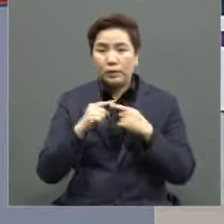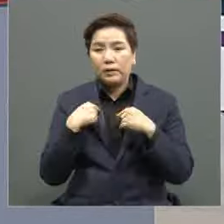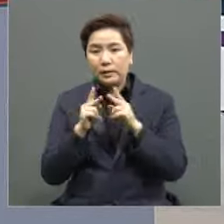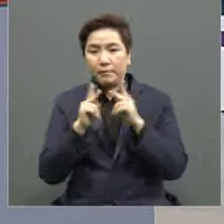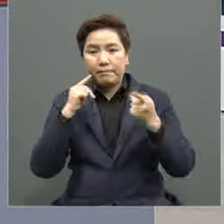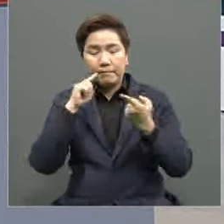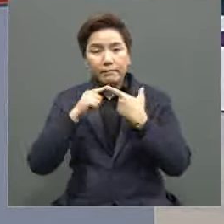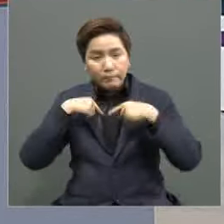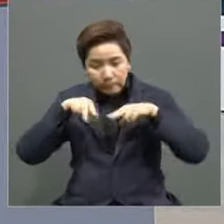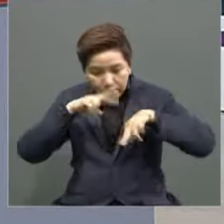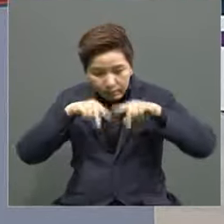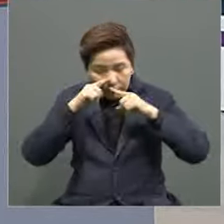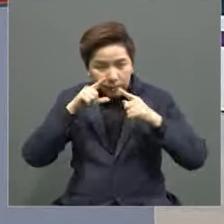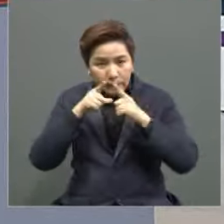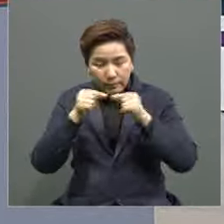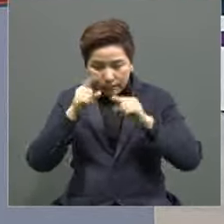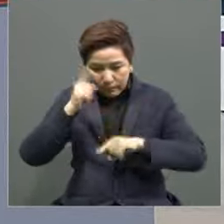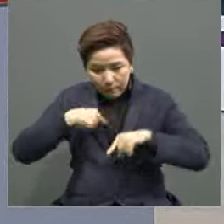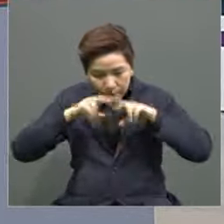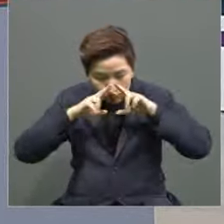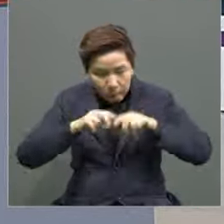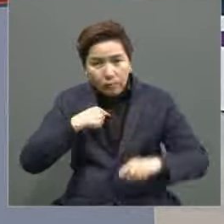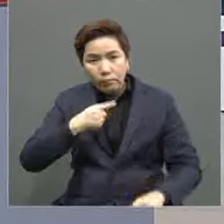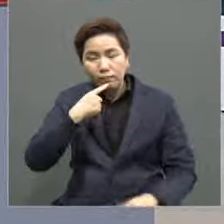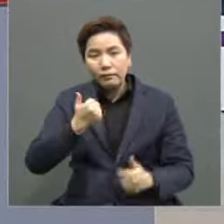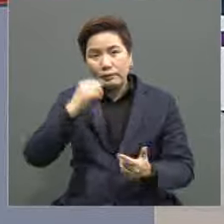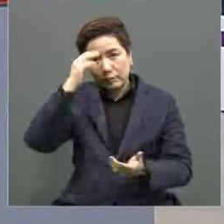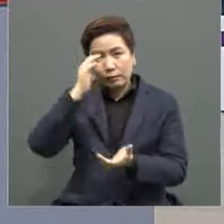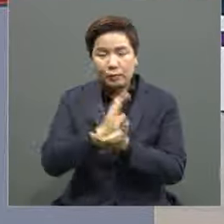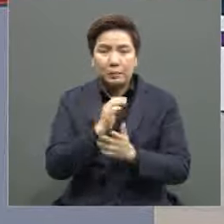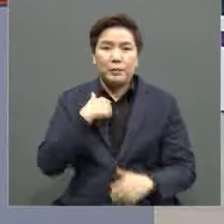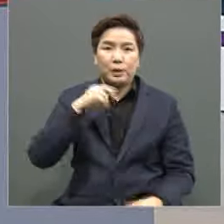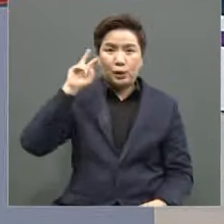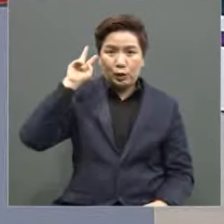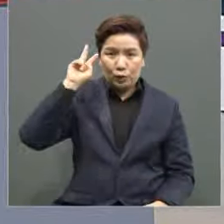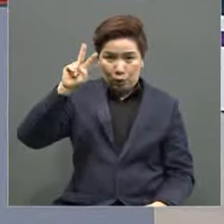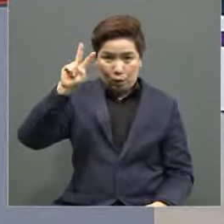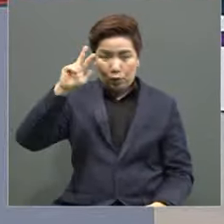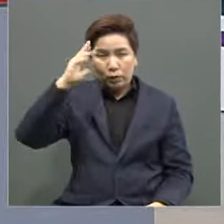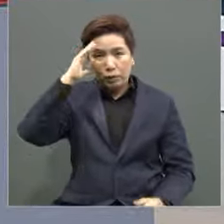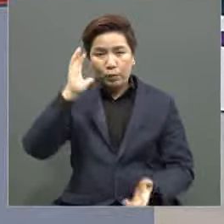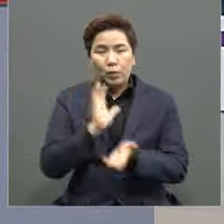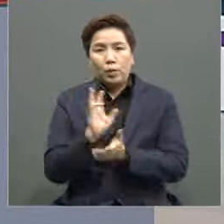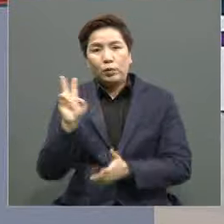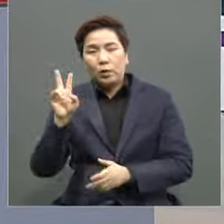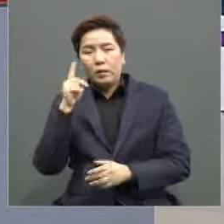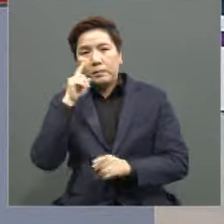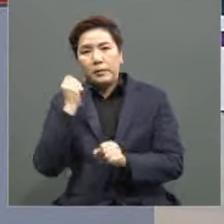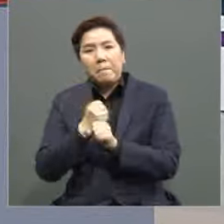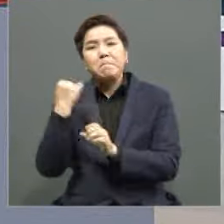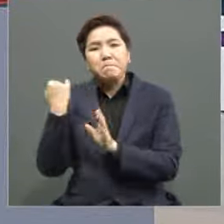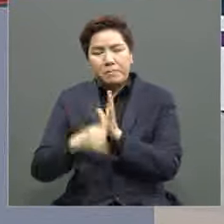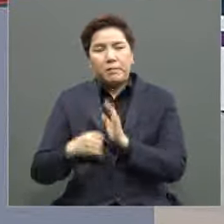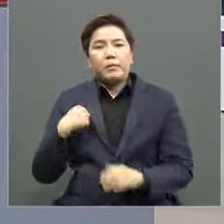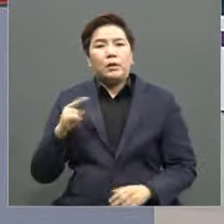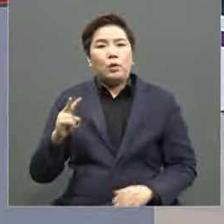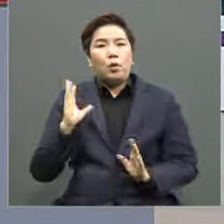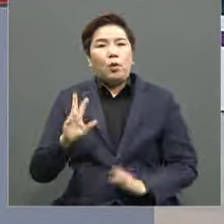ข้อเท็จจริงใช่ไหมที่เขาไปสอบออกมาเรียบร้อยแล้วปรากฏว่าเขาบอกว่ามีตำรวจ2นายในชุดสืบสวนสอบสวนเนี่ยที่เข้าข่ายกระทำความผิดทั้ง2น